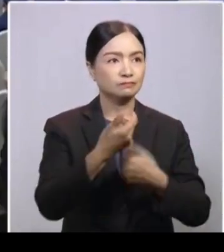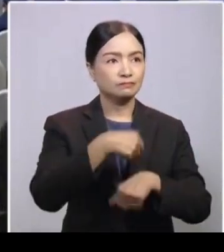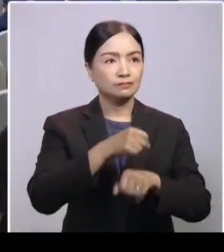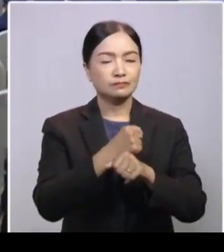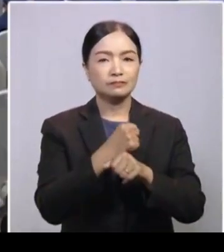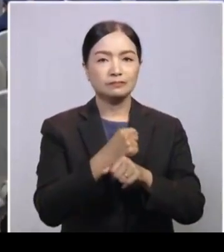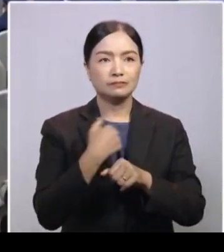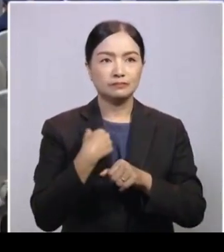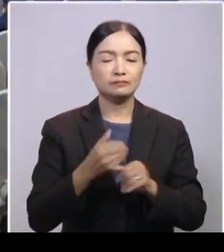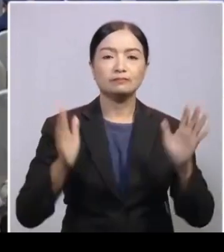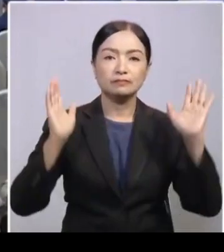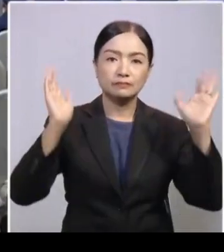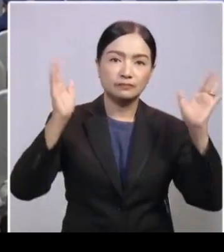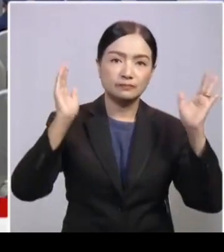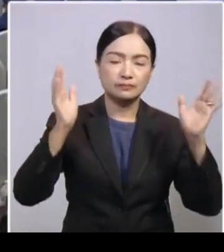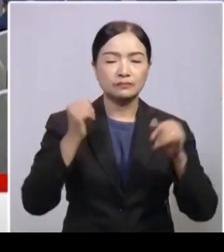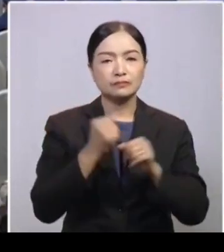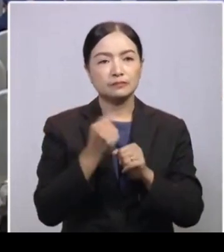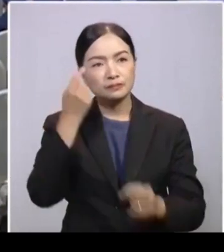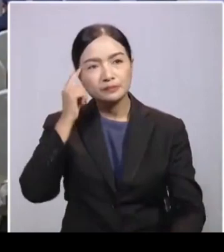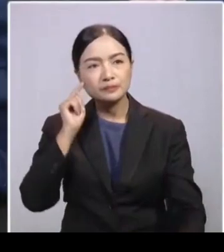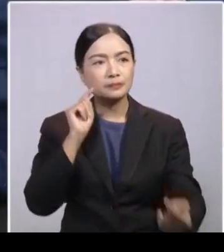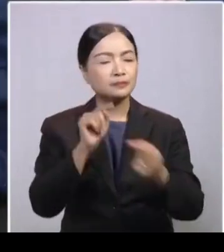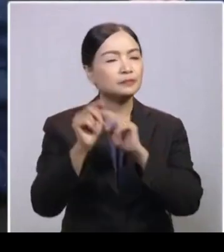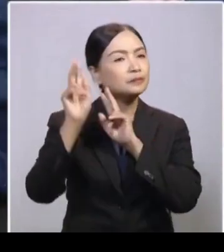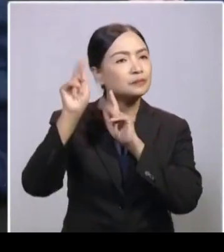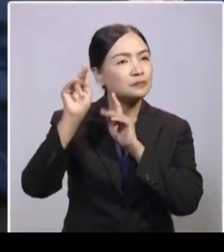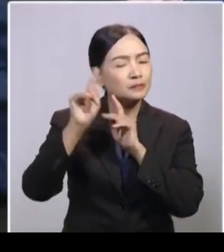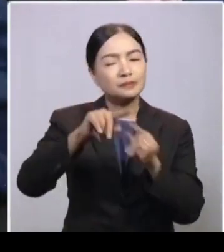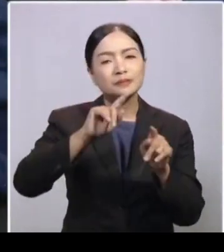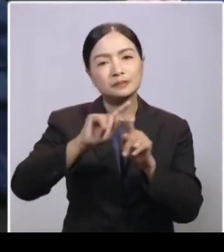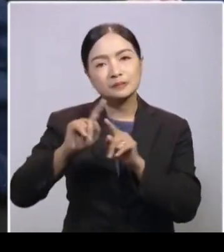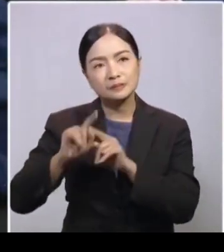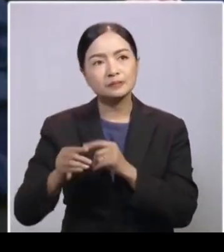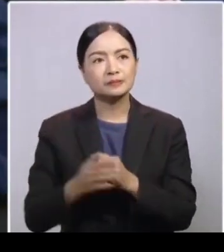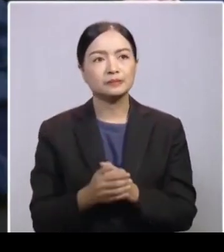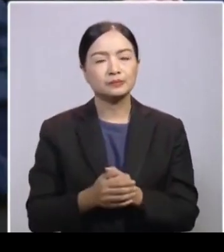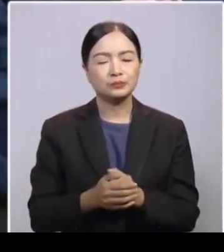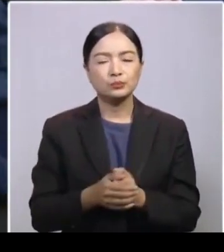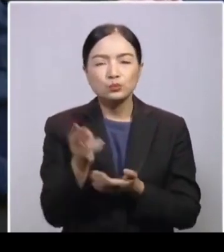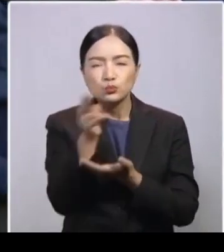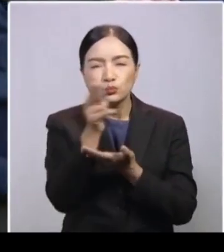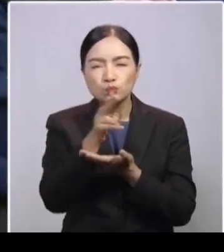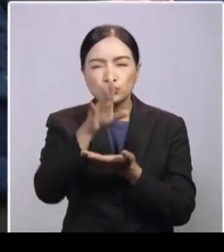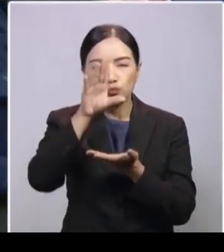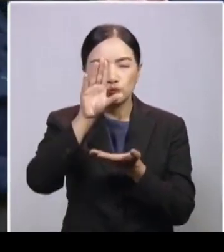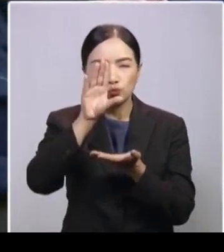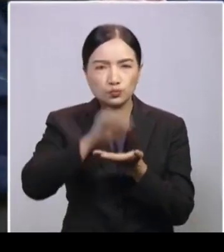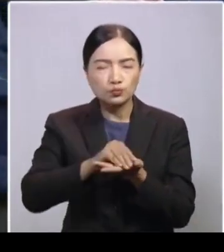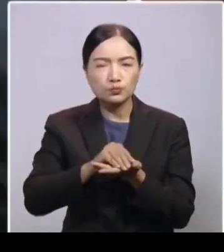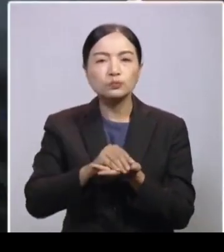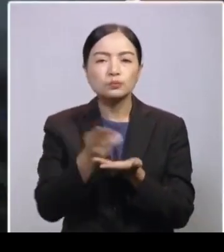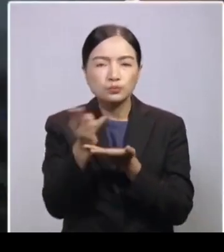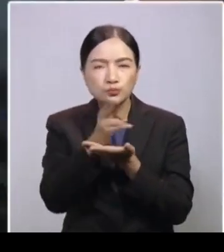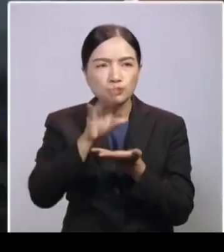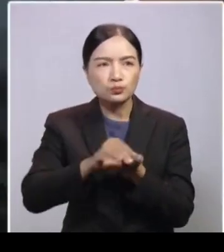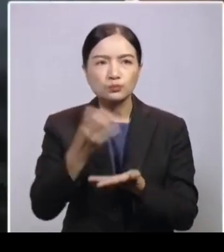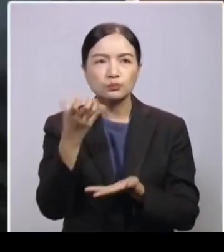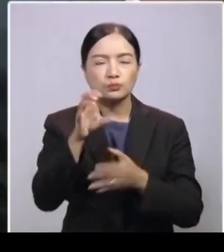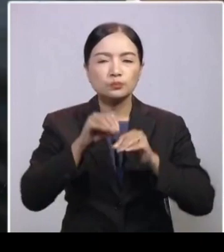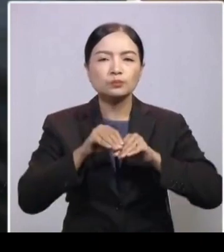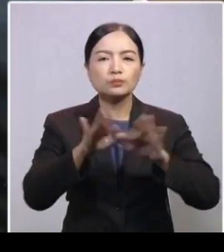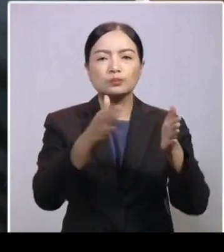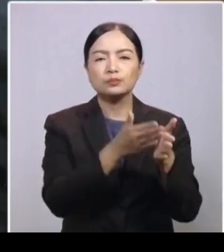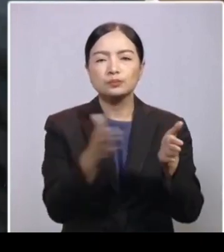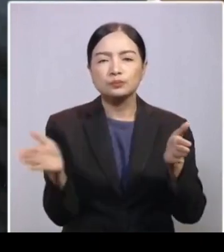การการประชาสัมพันธ์และสร้างการเข้าถึงข่าวสารผ่านคลิปสั้นโดยมีประชาสัมพันธ์จากจังหวัดทั่วประเทศ